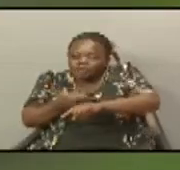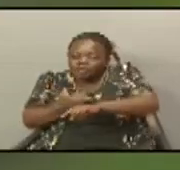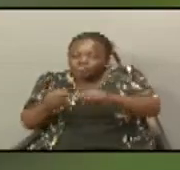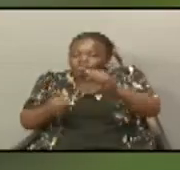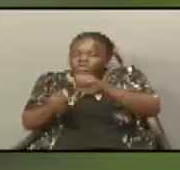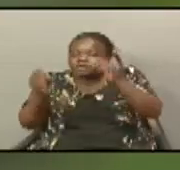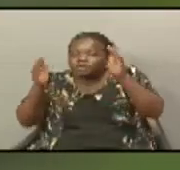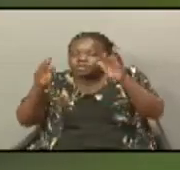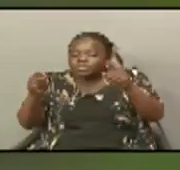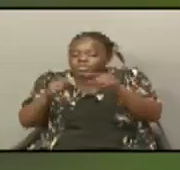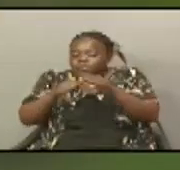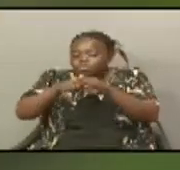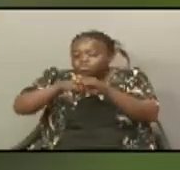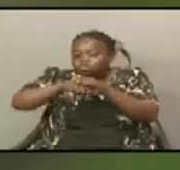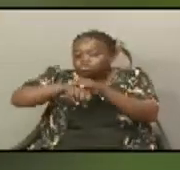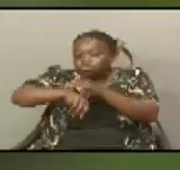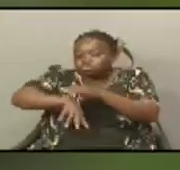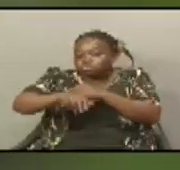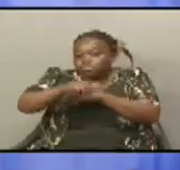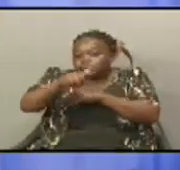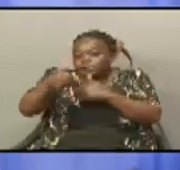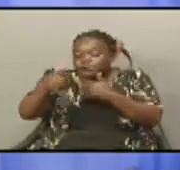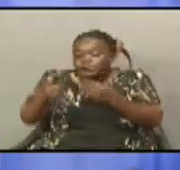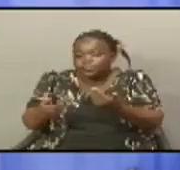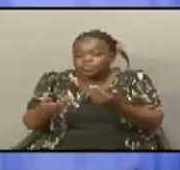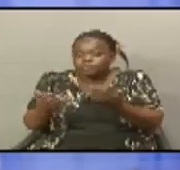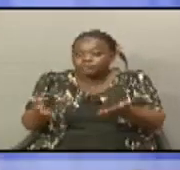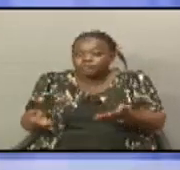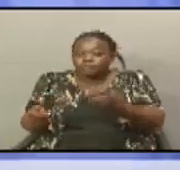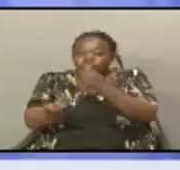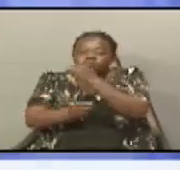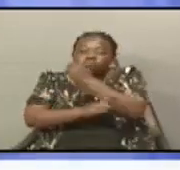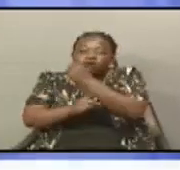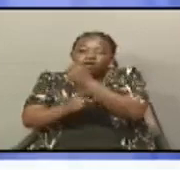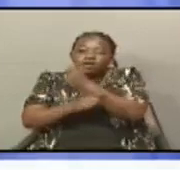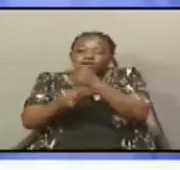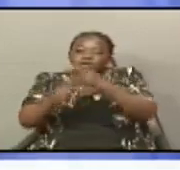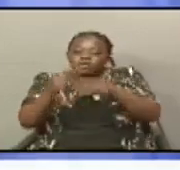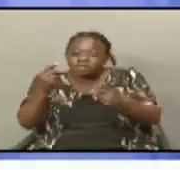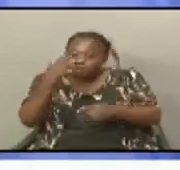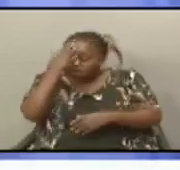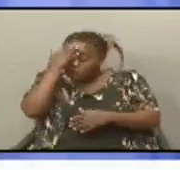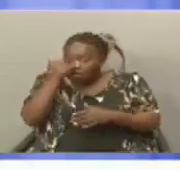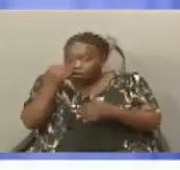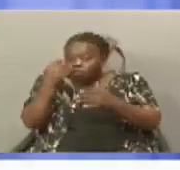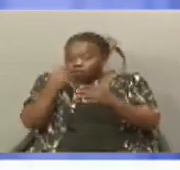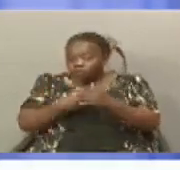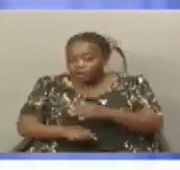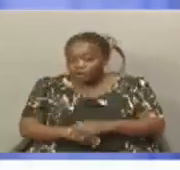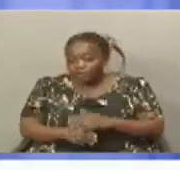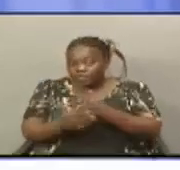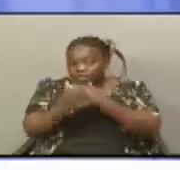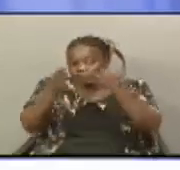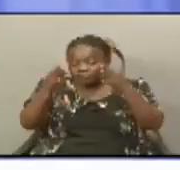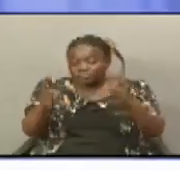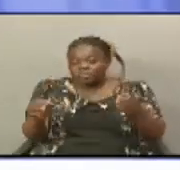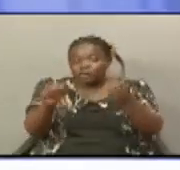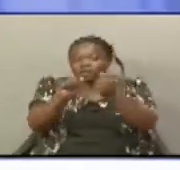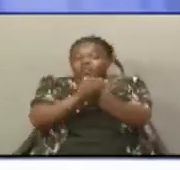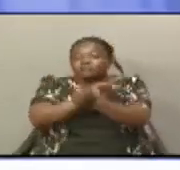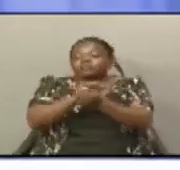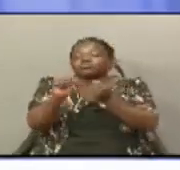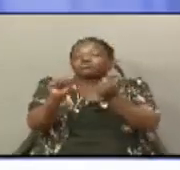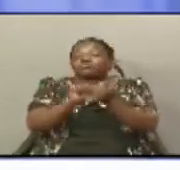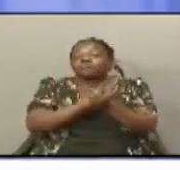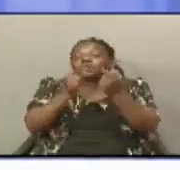omuli ogw'okufuuyisa n'emirala egy'omu kisenge yali amusazi yali agenderedde kubanga buli kimu akijjako